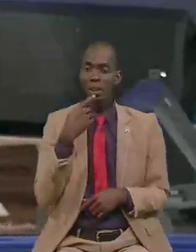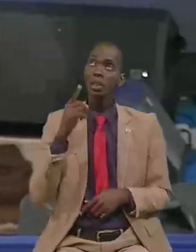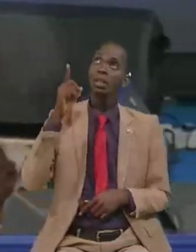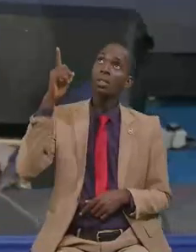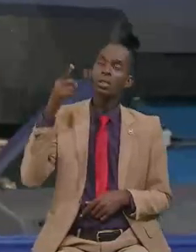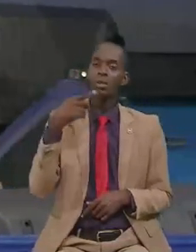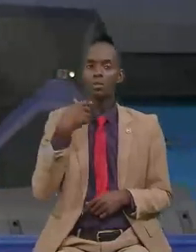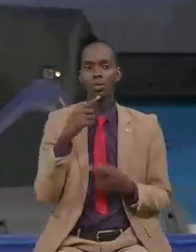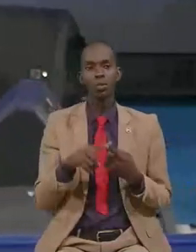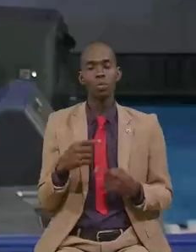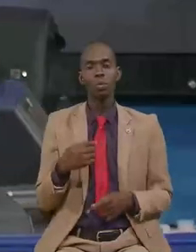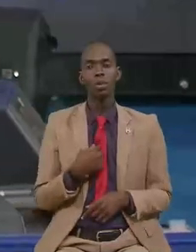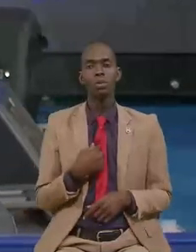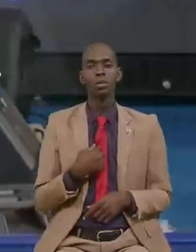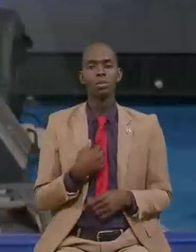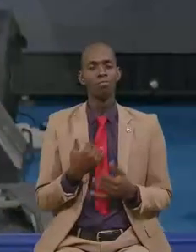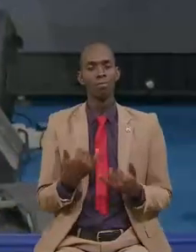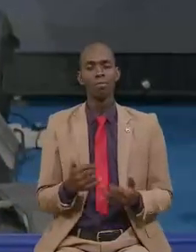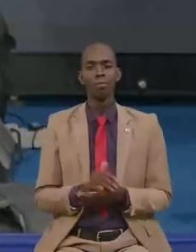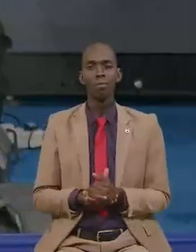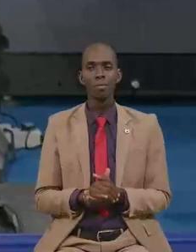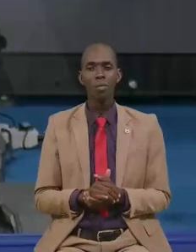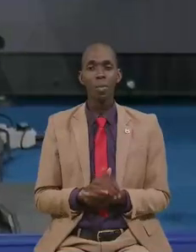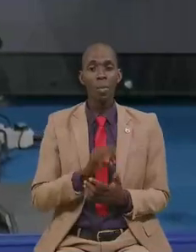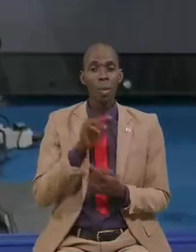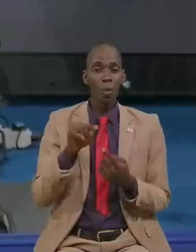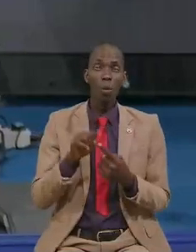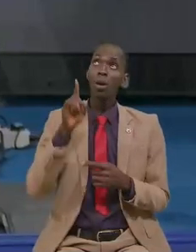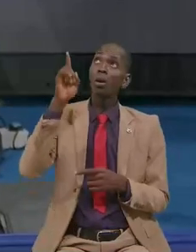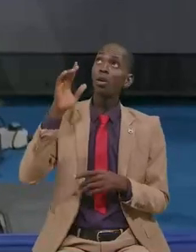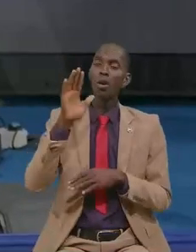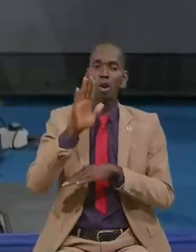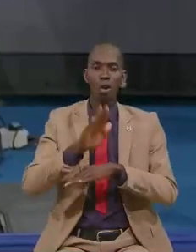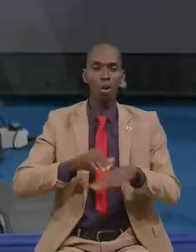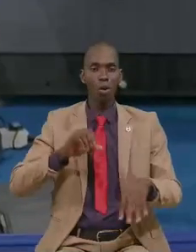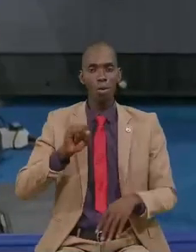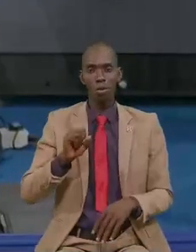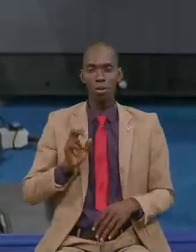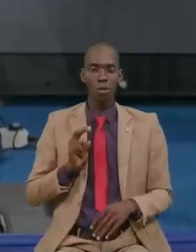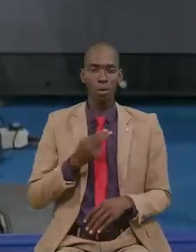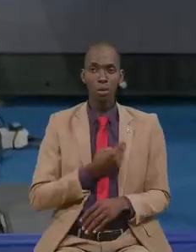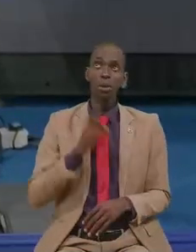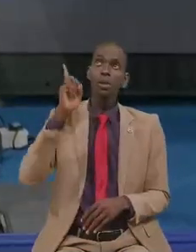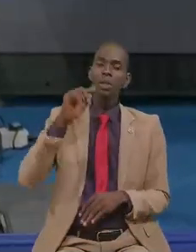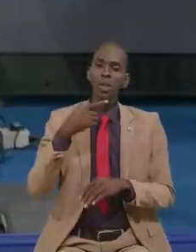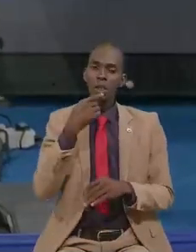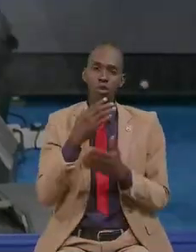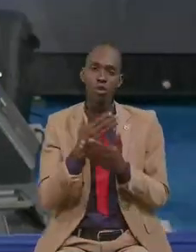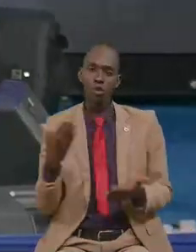Il me dit maintenant, quand Dieu nous appelle, il nous dit quelque